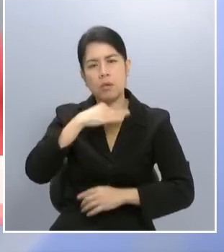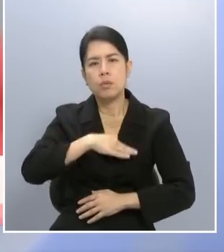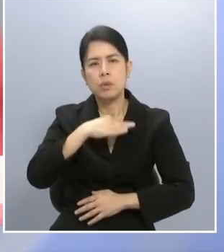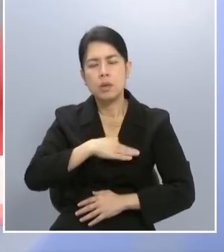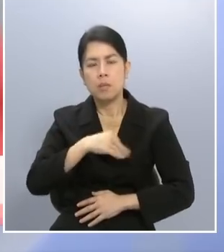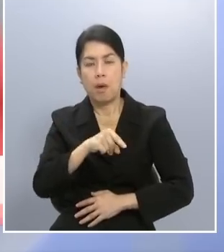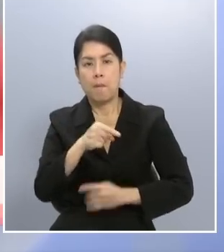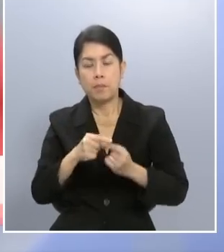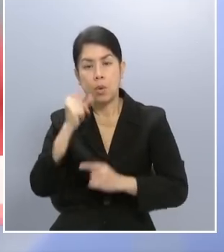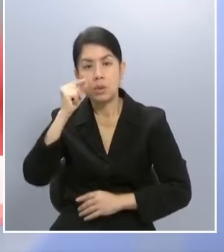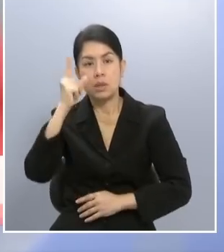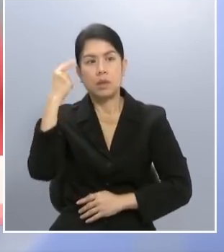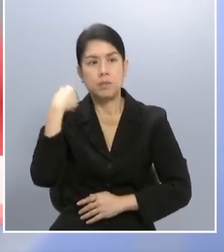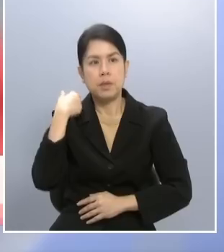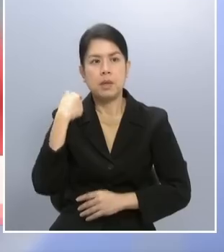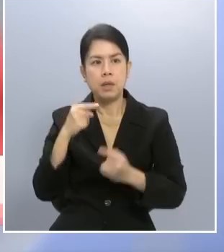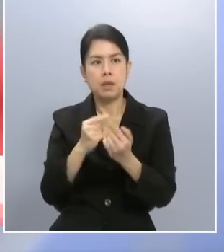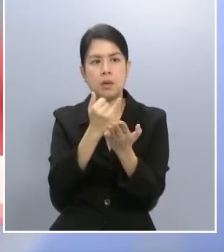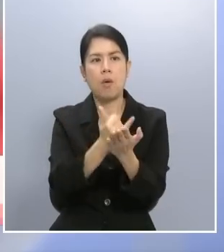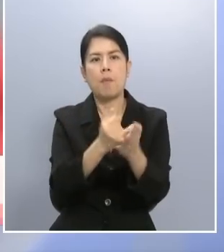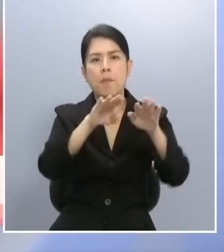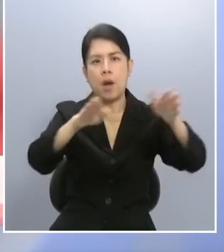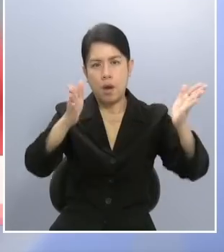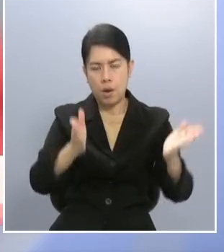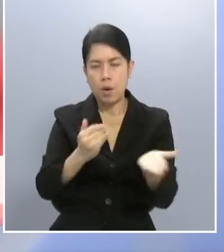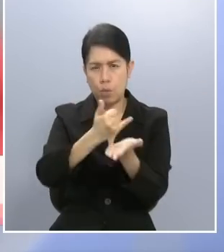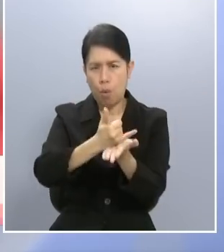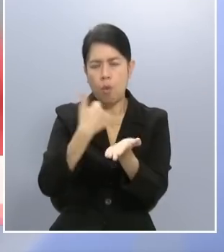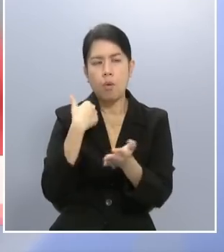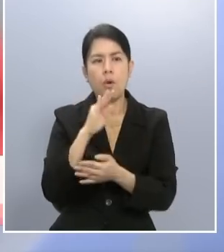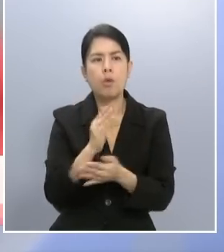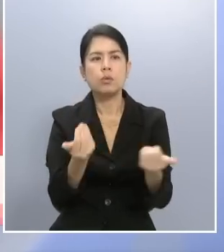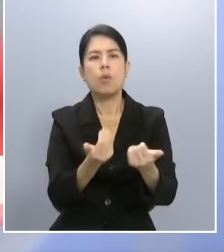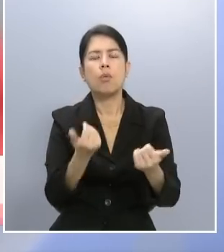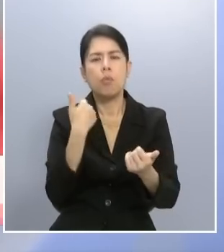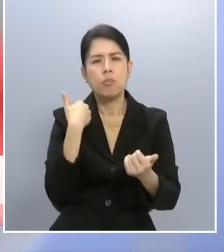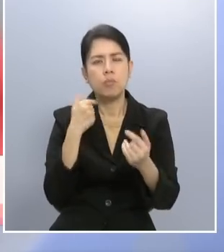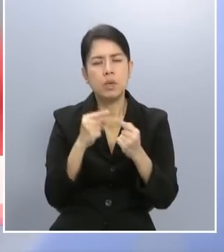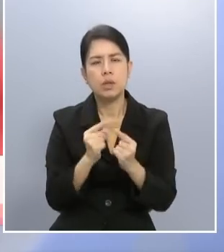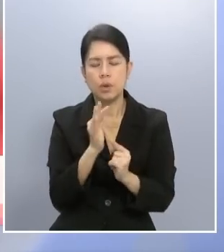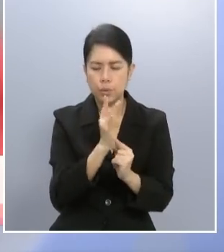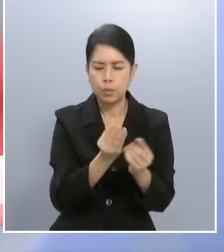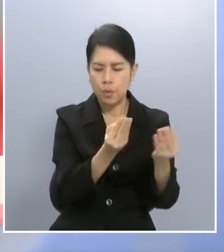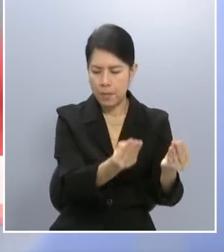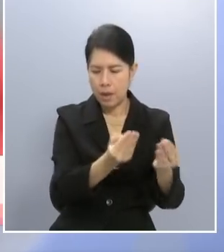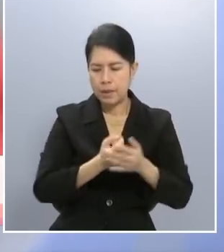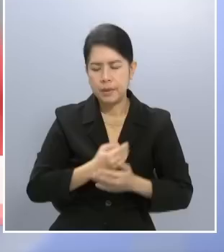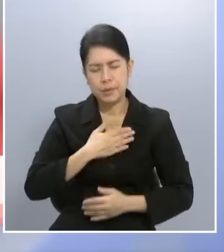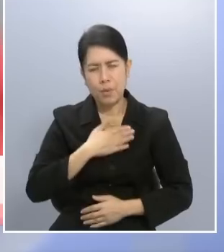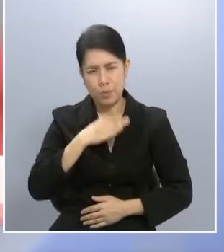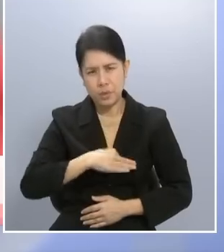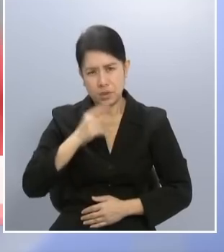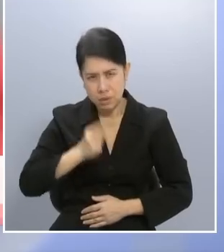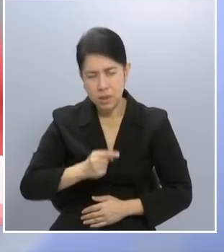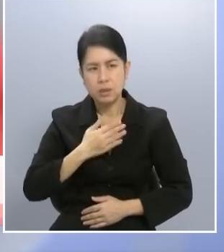แม่ดีๆนะแม่นะเสียงลูกจะจริงๆต้องบานแน่ไม่ได้โกหกพูดจริงๆเลย